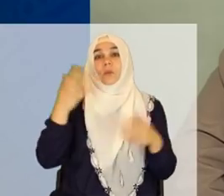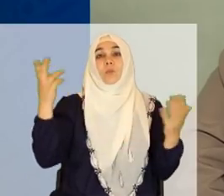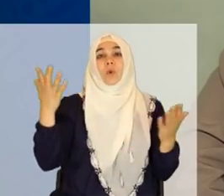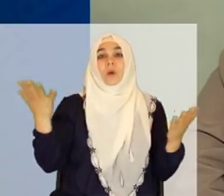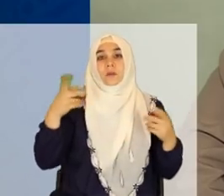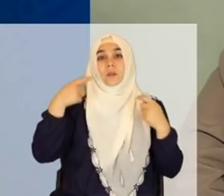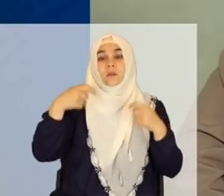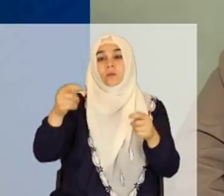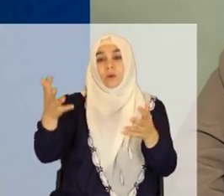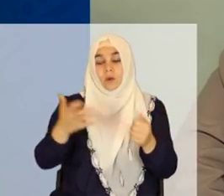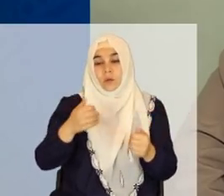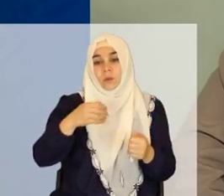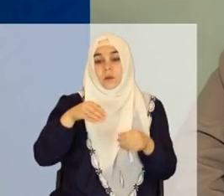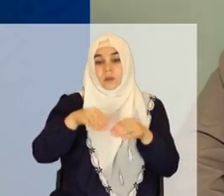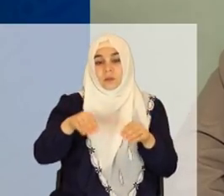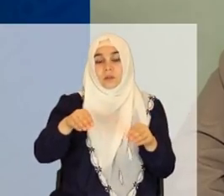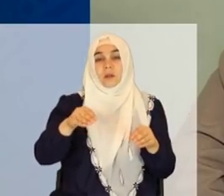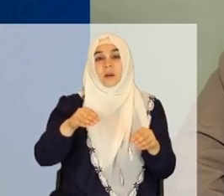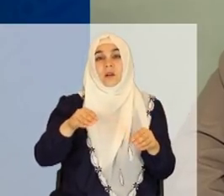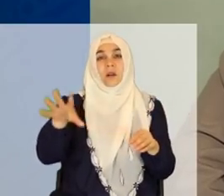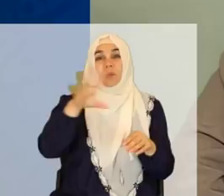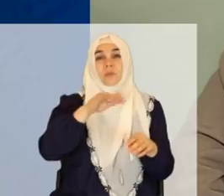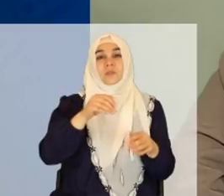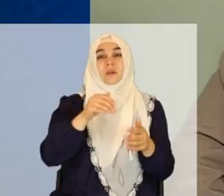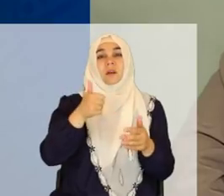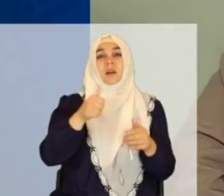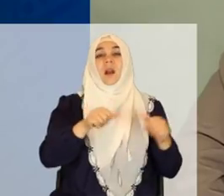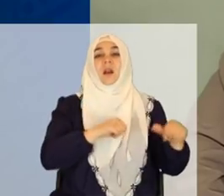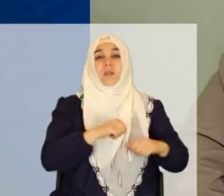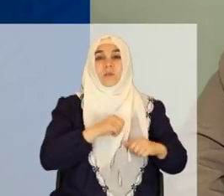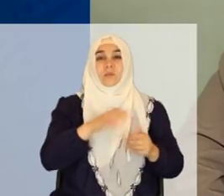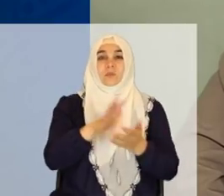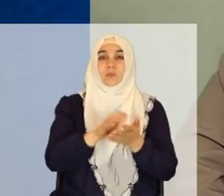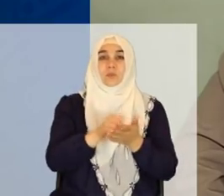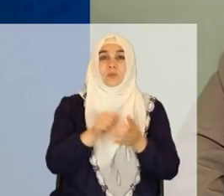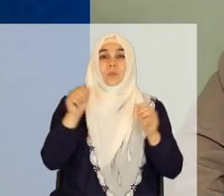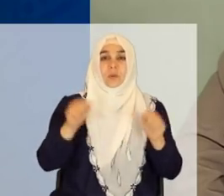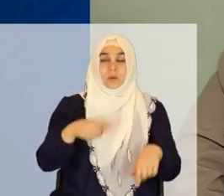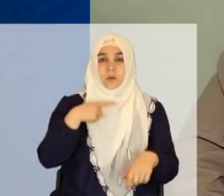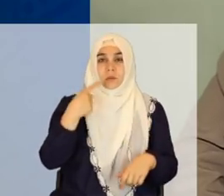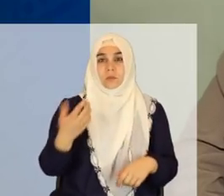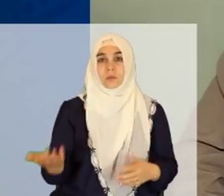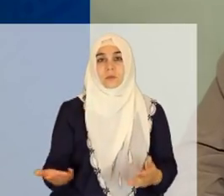Allohning yerini sotib olib, ekin ekkan odamning ekini hammasi hosili harom bo'ladi.